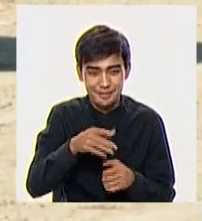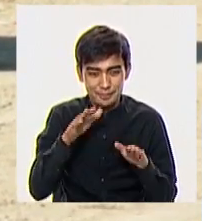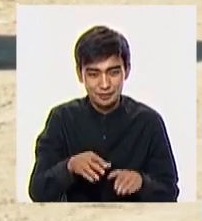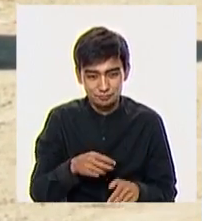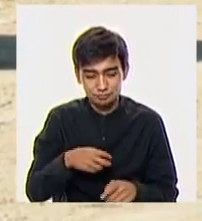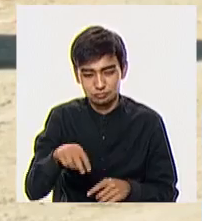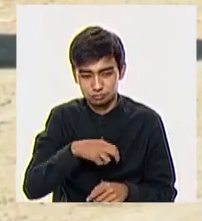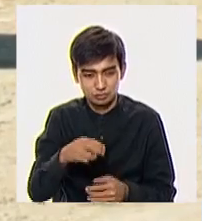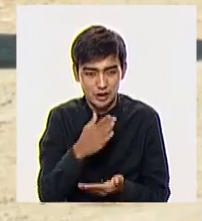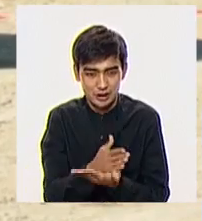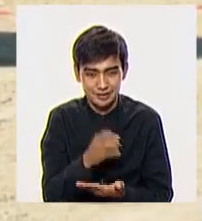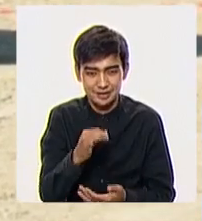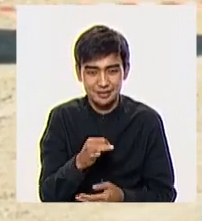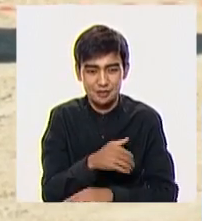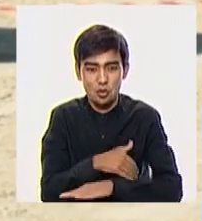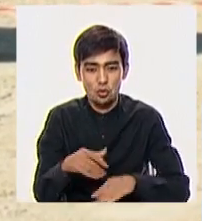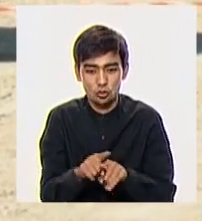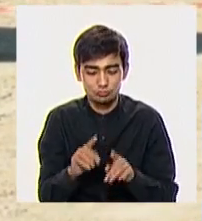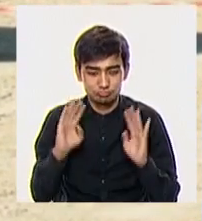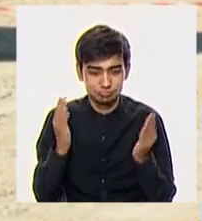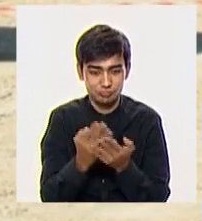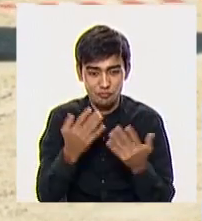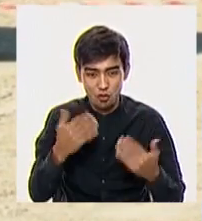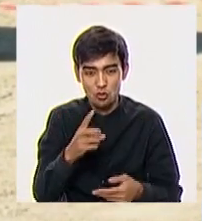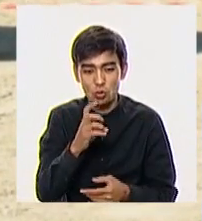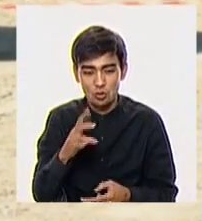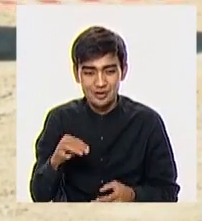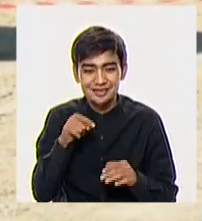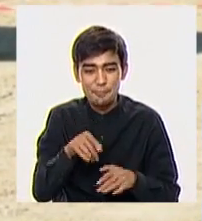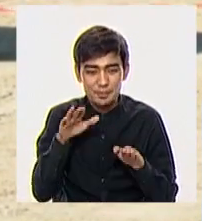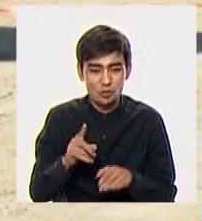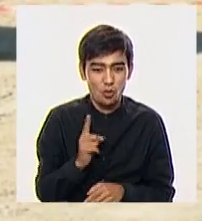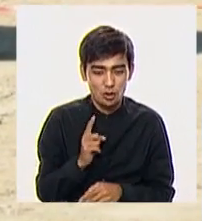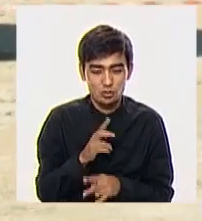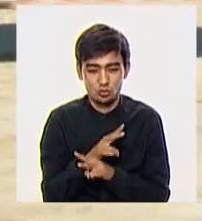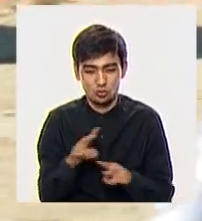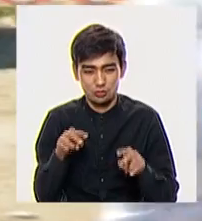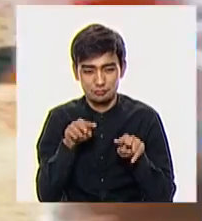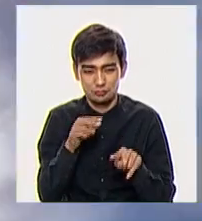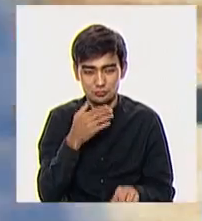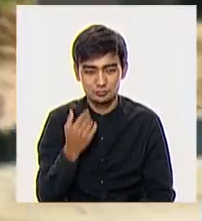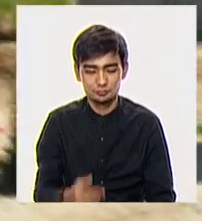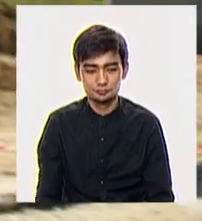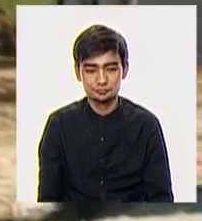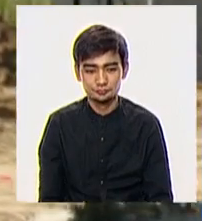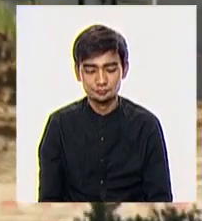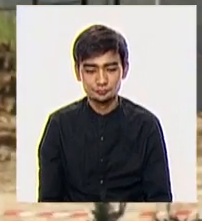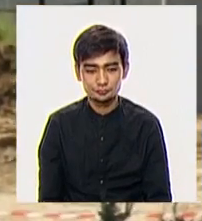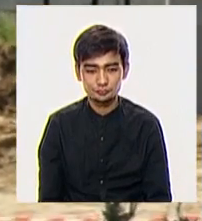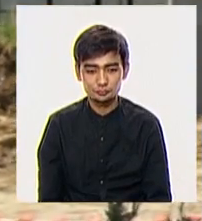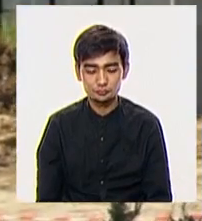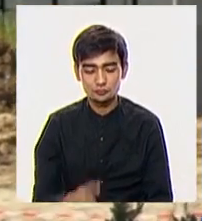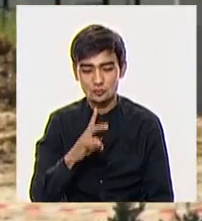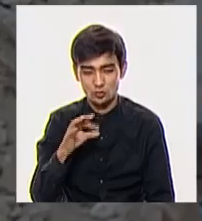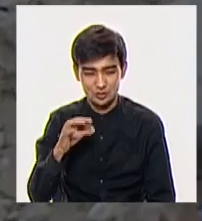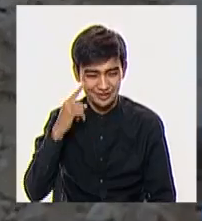емін-еркін өтіп жүр. Жолдың жиегі де міне қоршалыпты, бірақ бұл жерде ешқандай күзетшілер бақылап отырған жоқ. Бірақ қытайлықтар